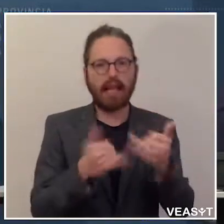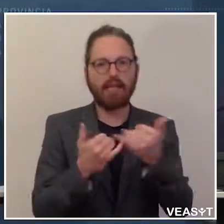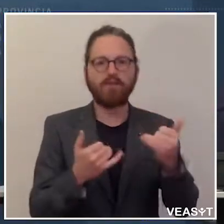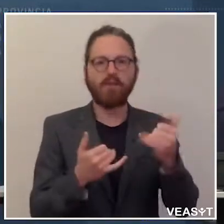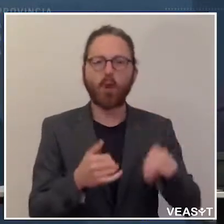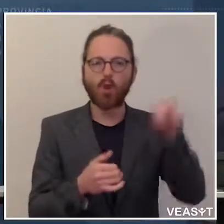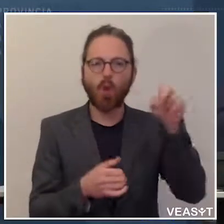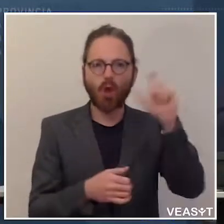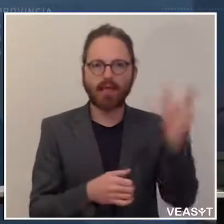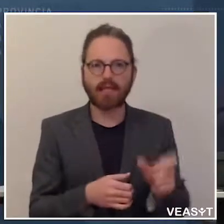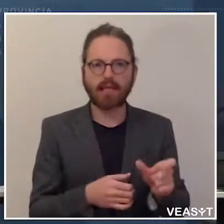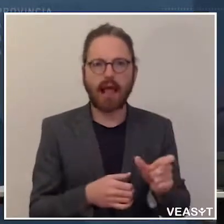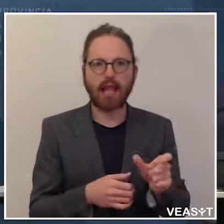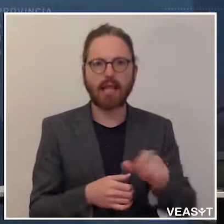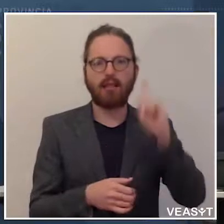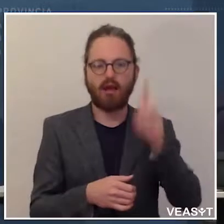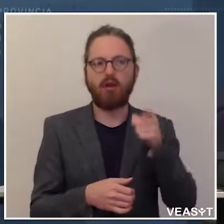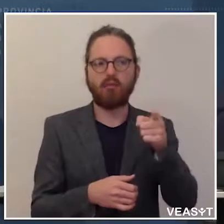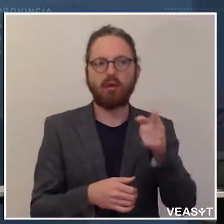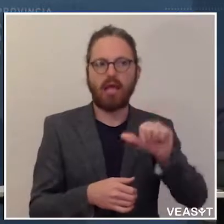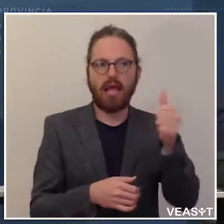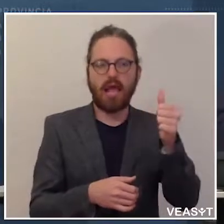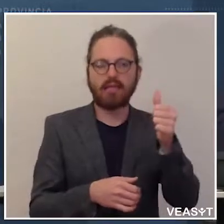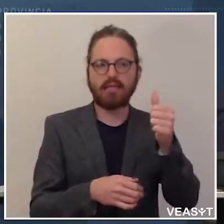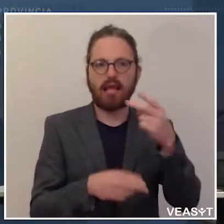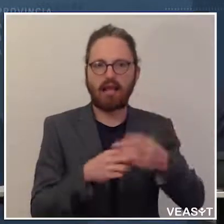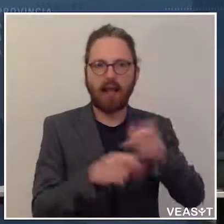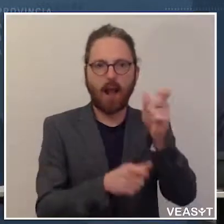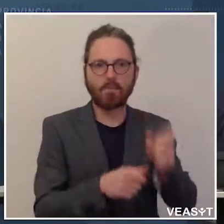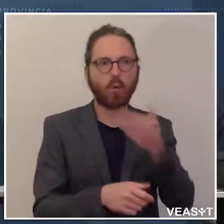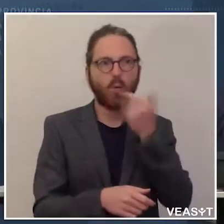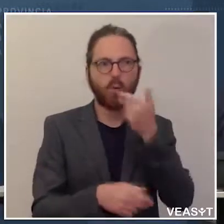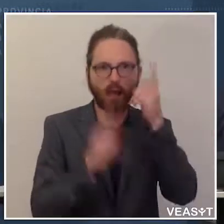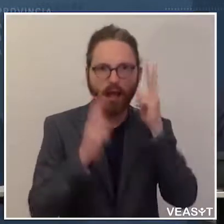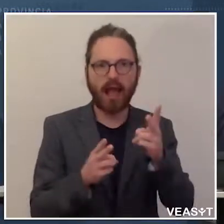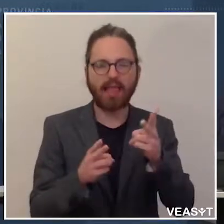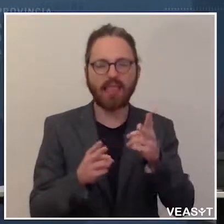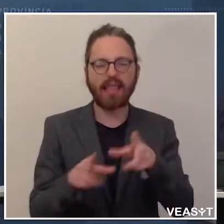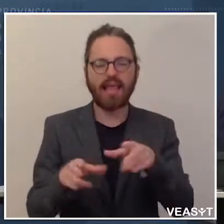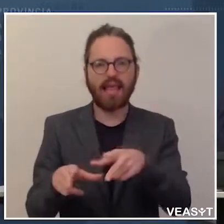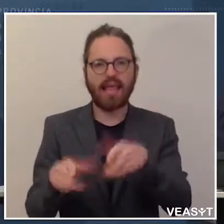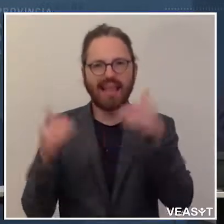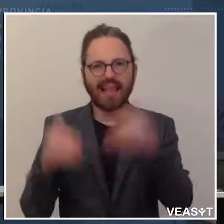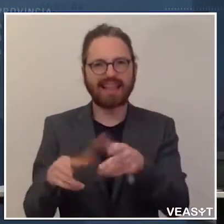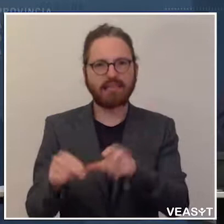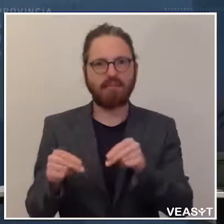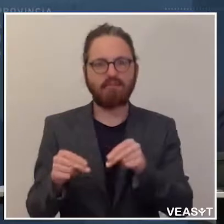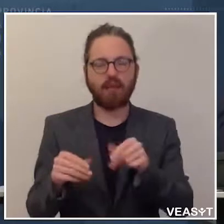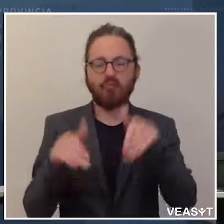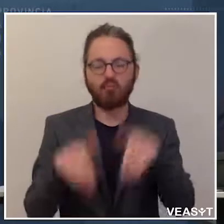italian companies tenente situazione era in cancrena e st prex